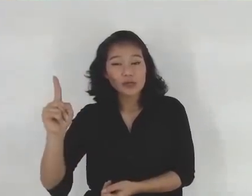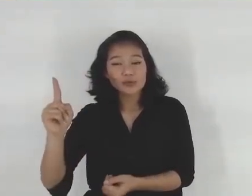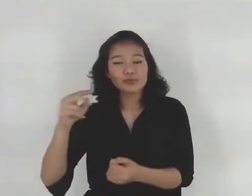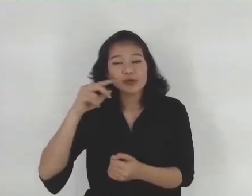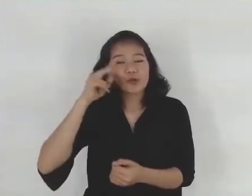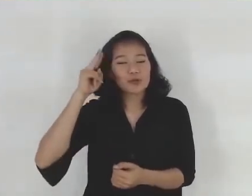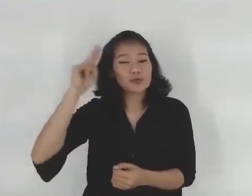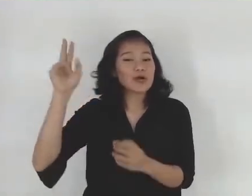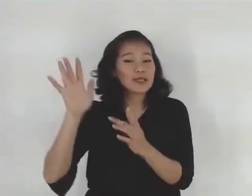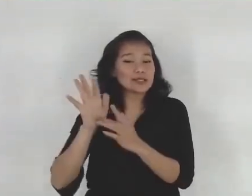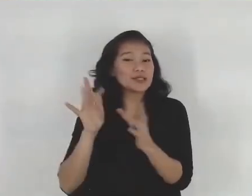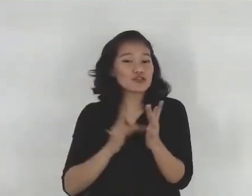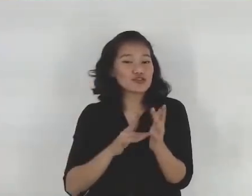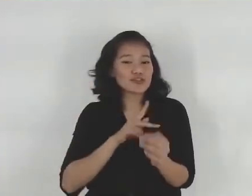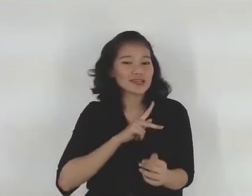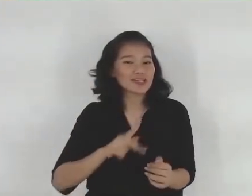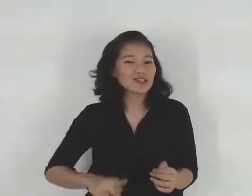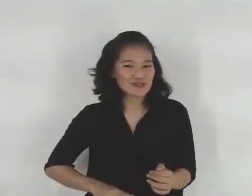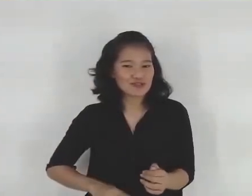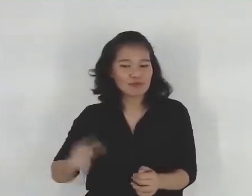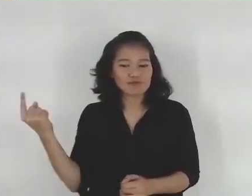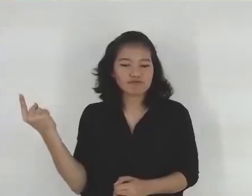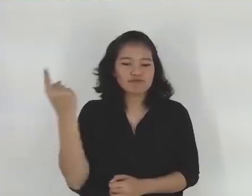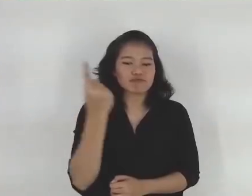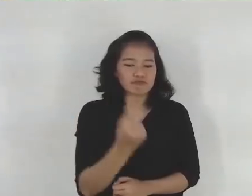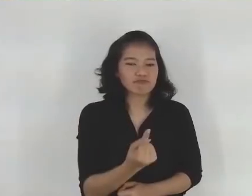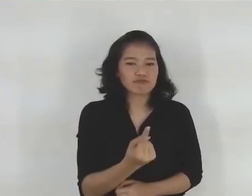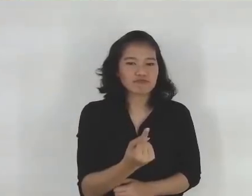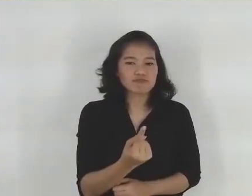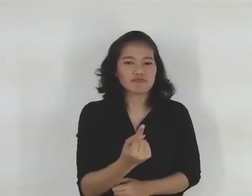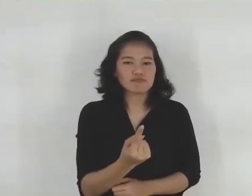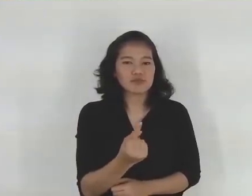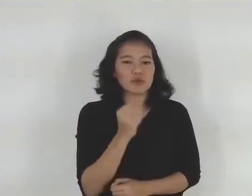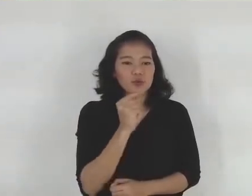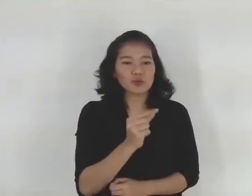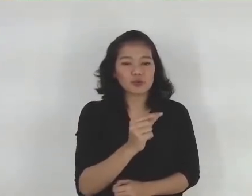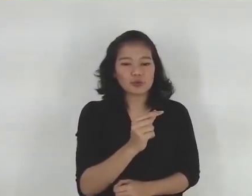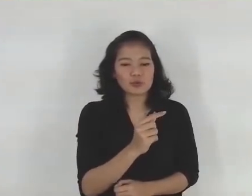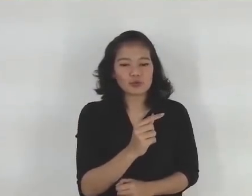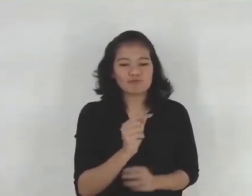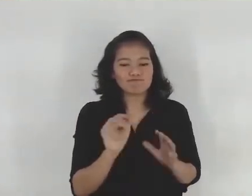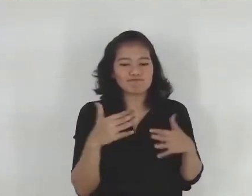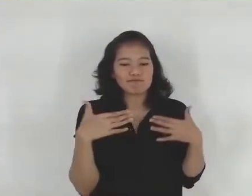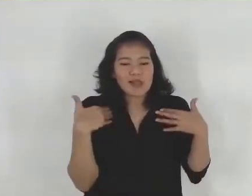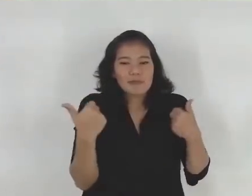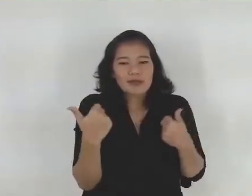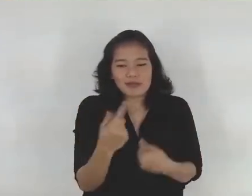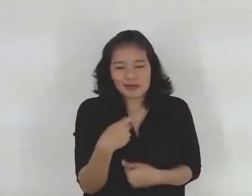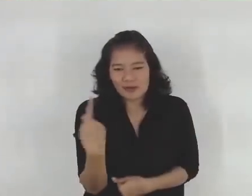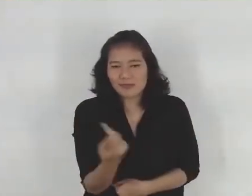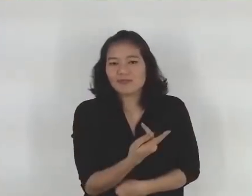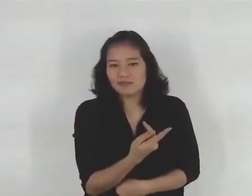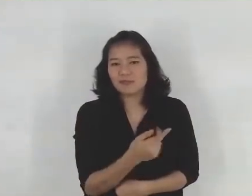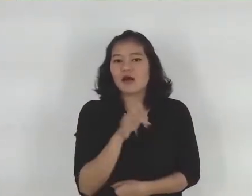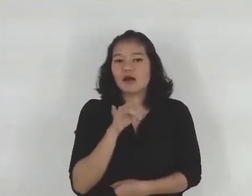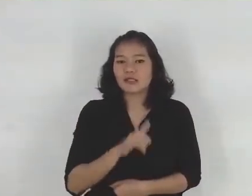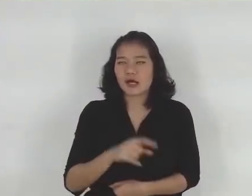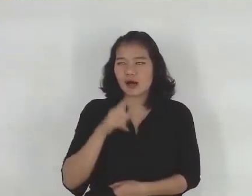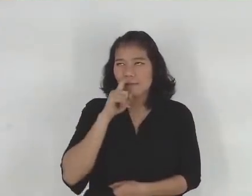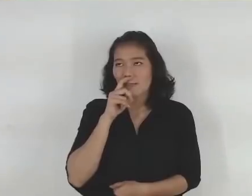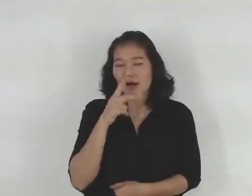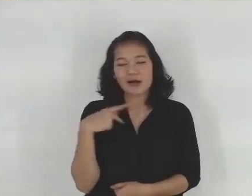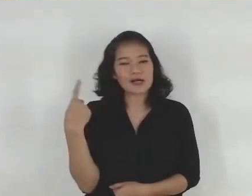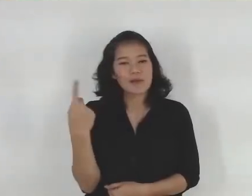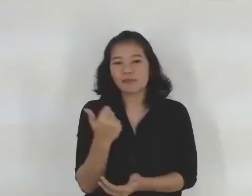Yesus Kristus Hai sebagai juruselamat bagi setiap kami ya bapak kami